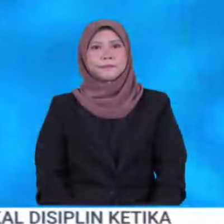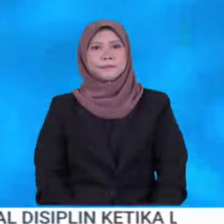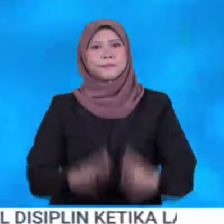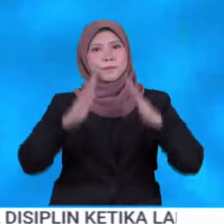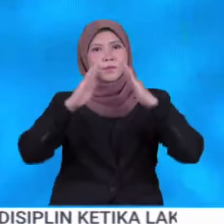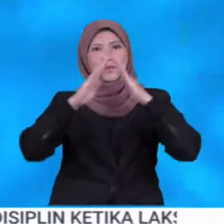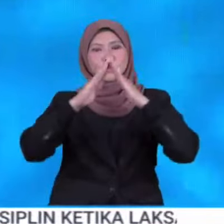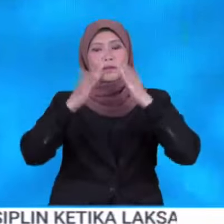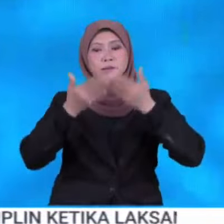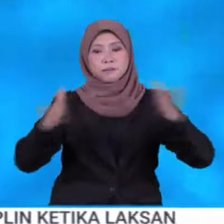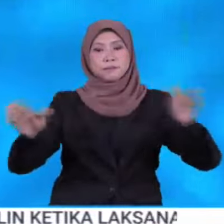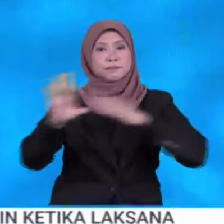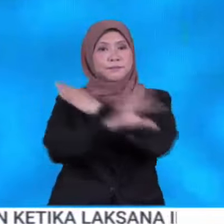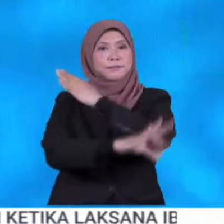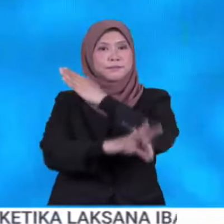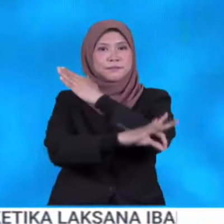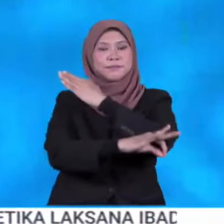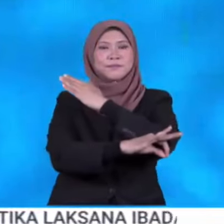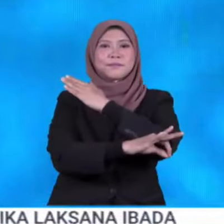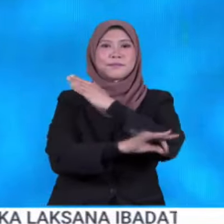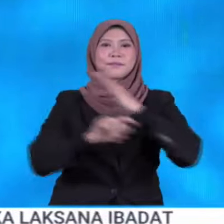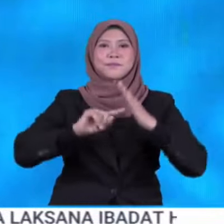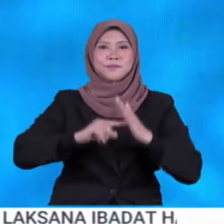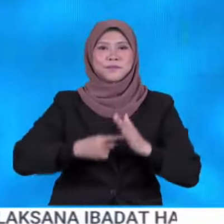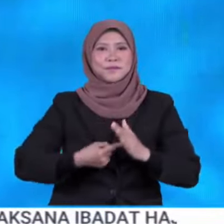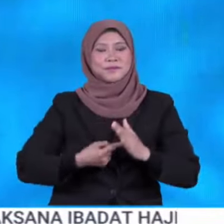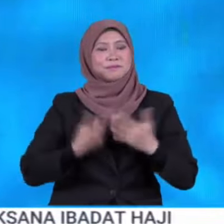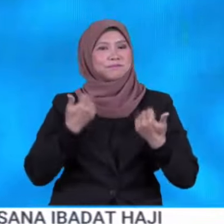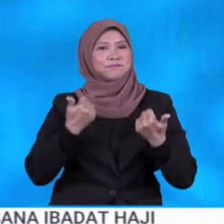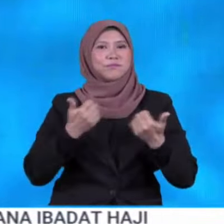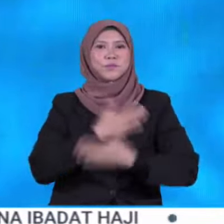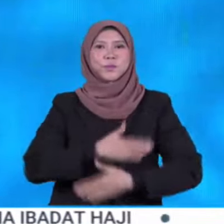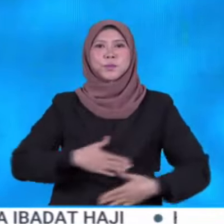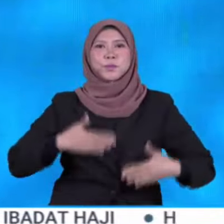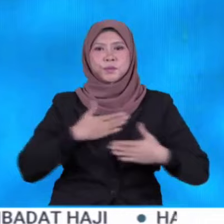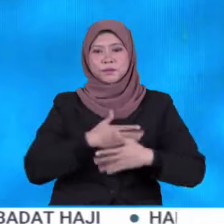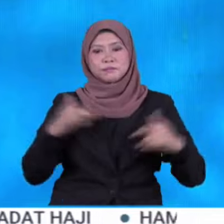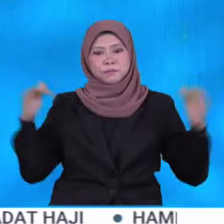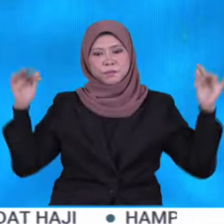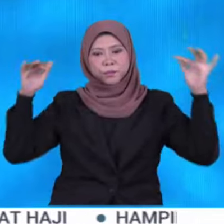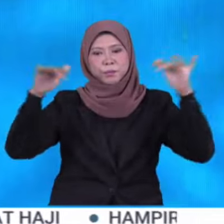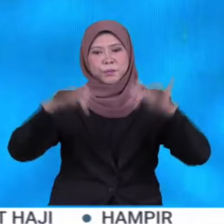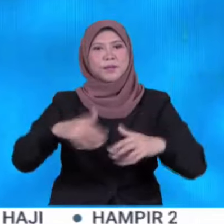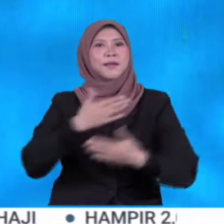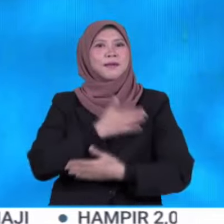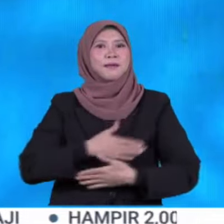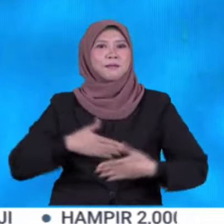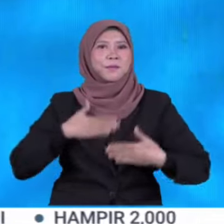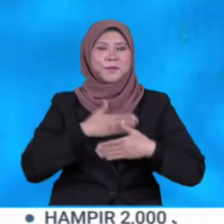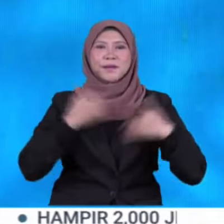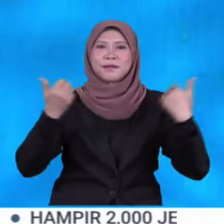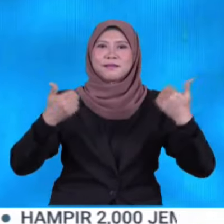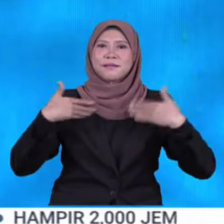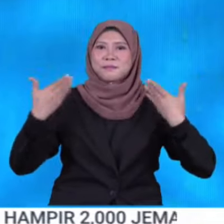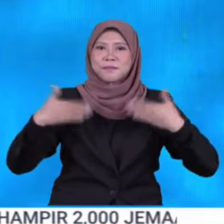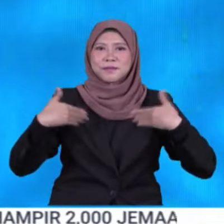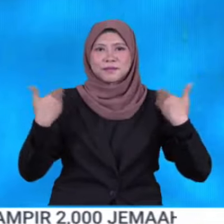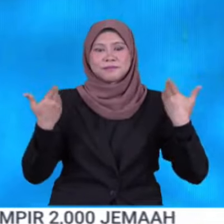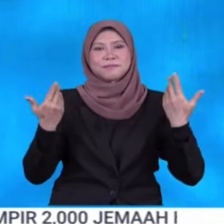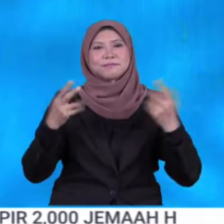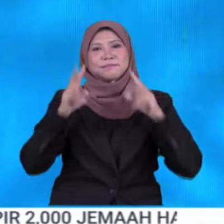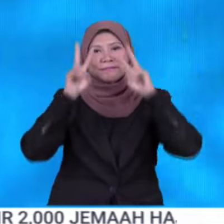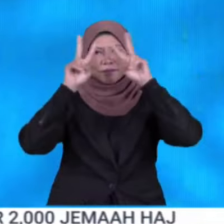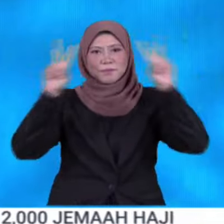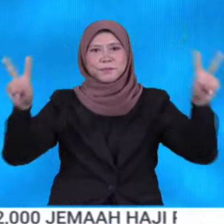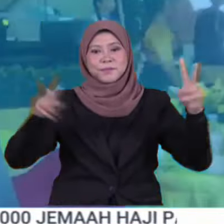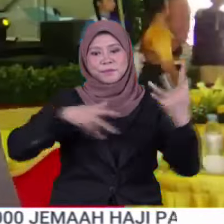Rumah Terbuka Negeri Sembilan dan Malaysia Madani berlangsung meriah. Pengunjung gembira dapat meraihkan Aidilfitri dalam suasana harmoni dengan masyarakat